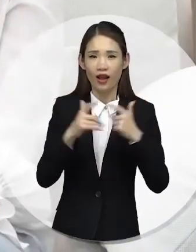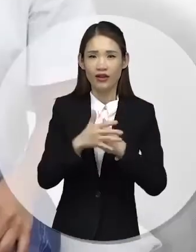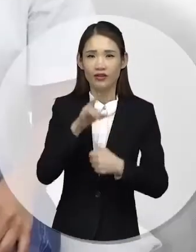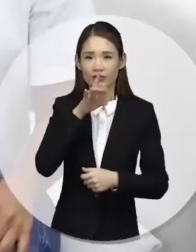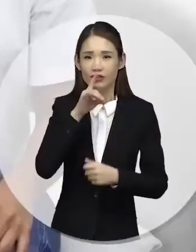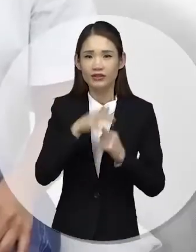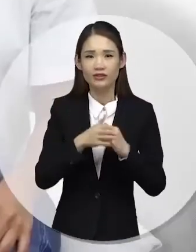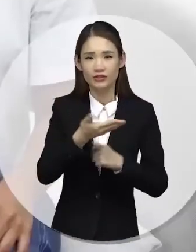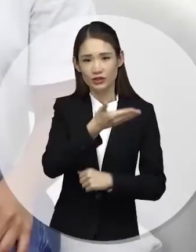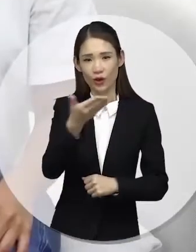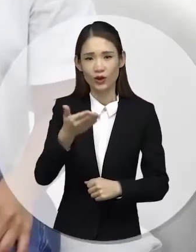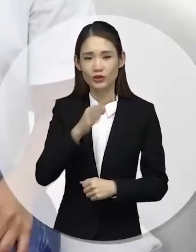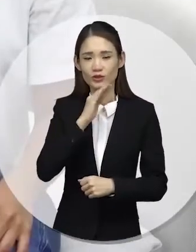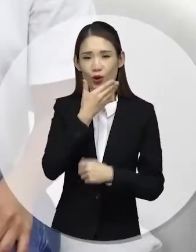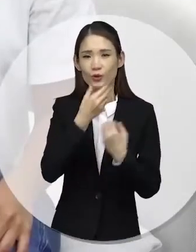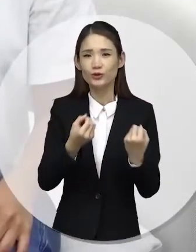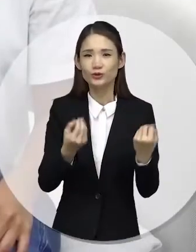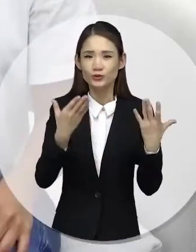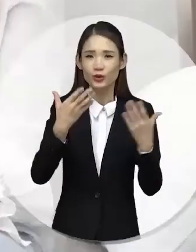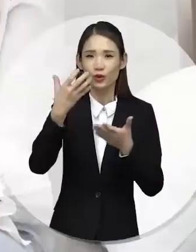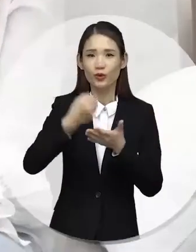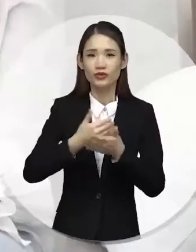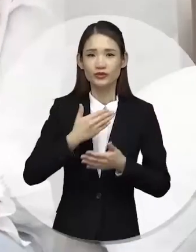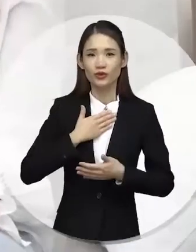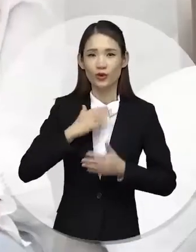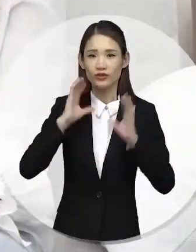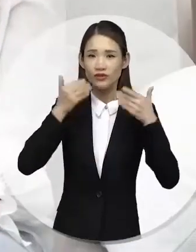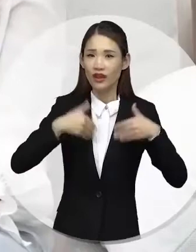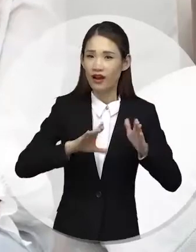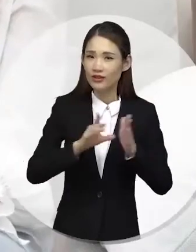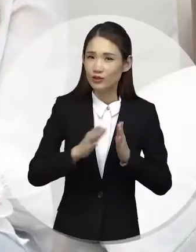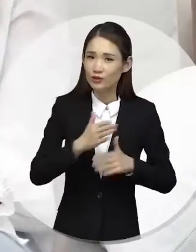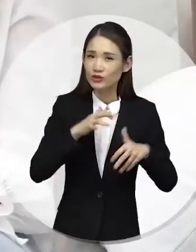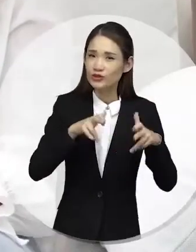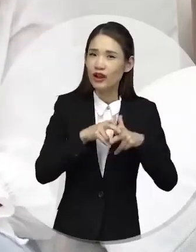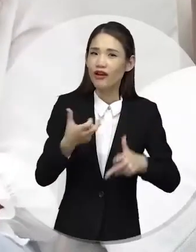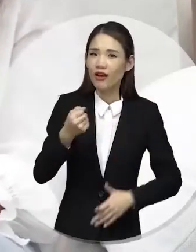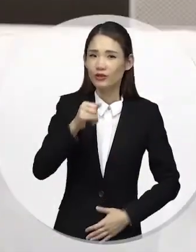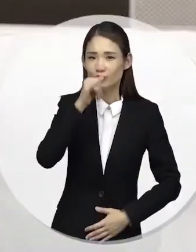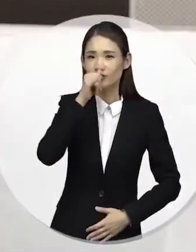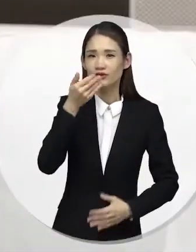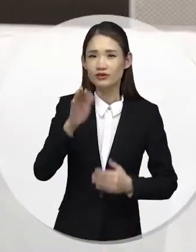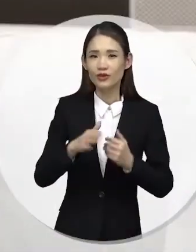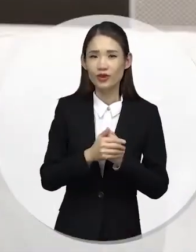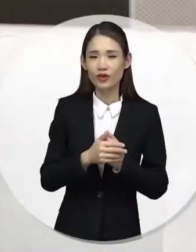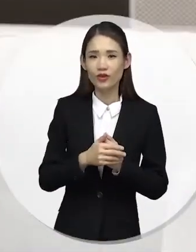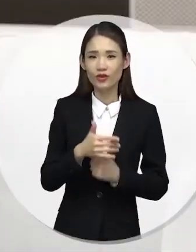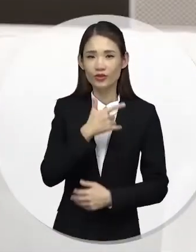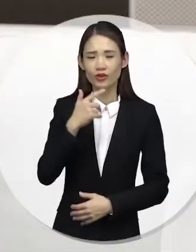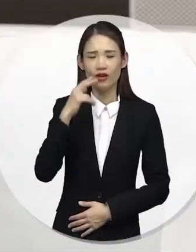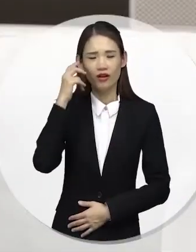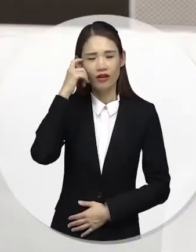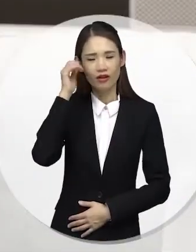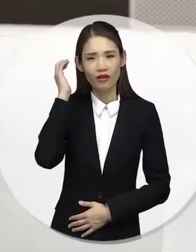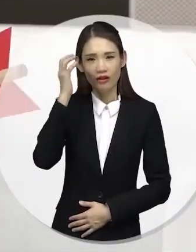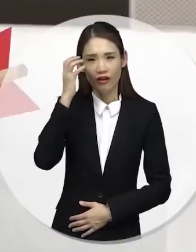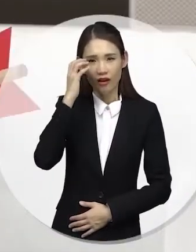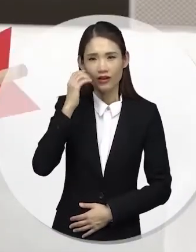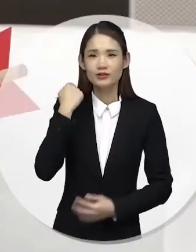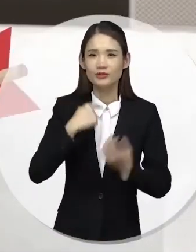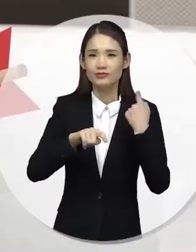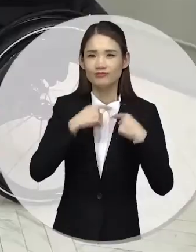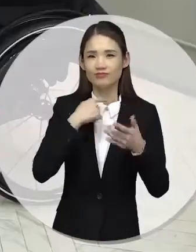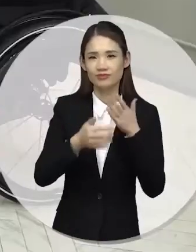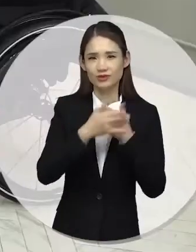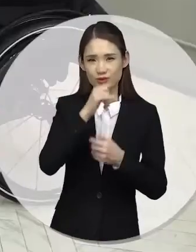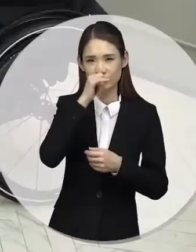힘든 사회야. 너는 정말 축복받은 거야. 근데 전 날 때부터 장애인이었거든요. 너무 어이가 없고 상처받는